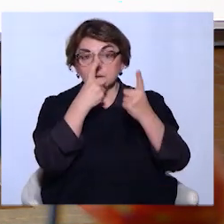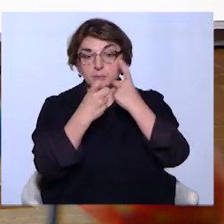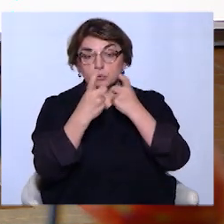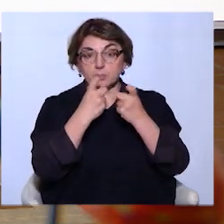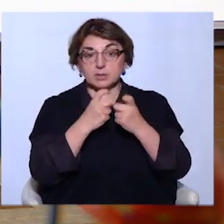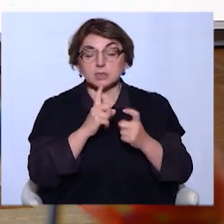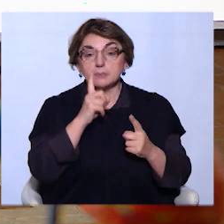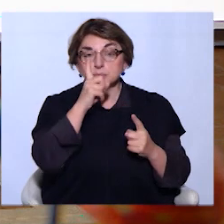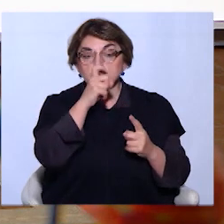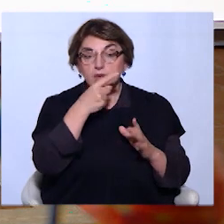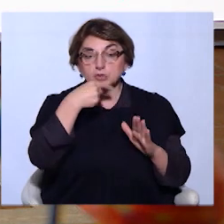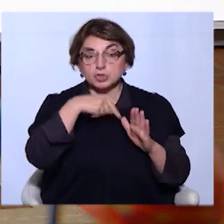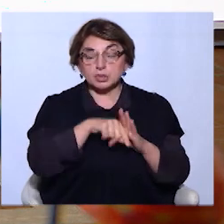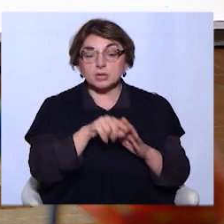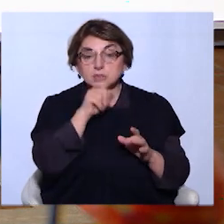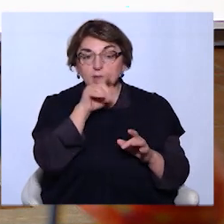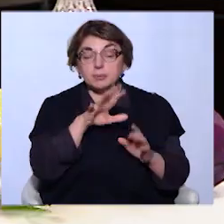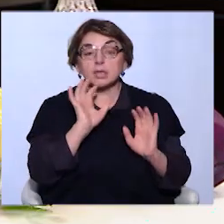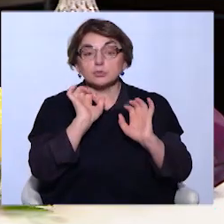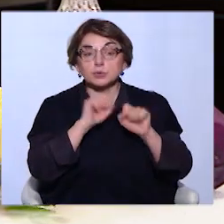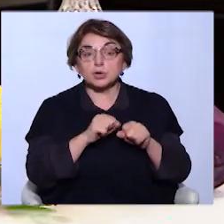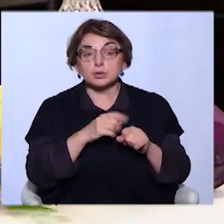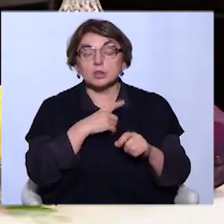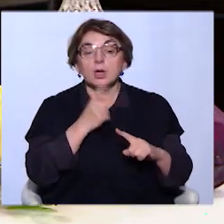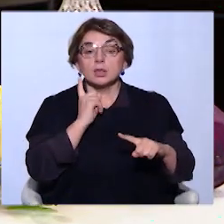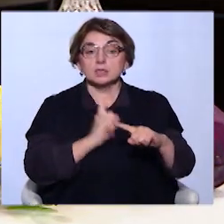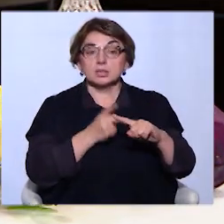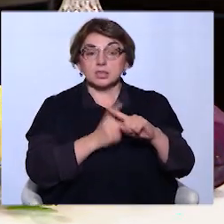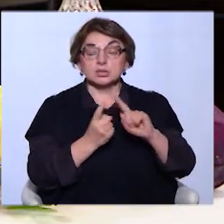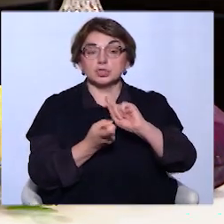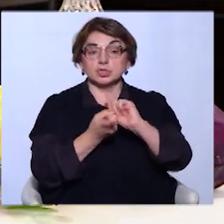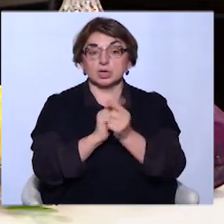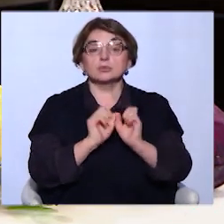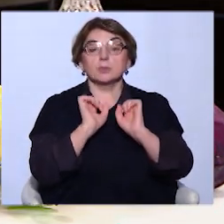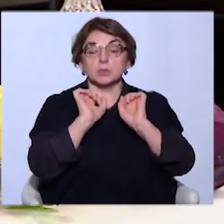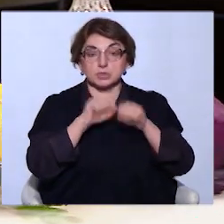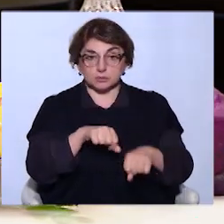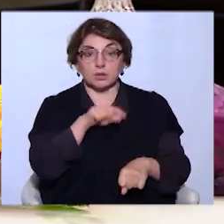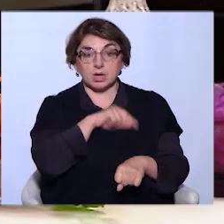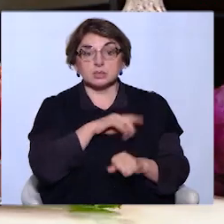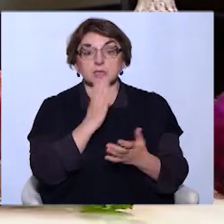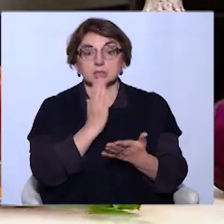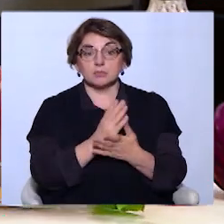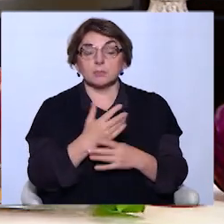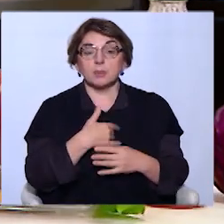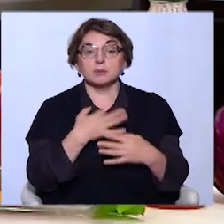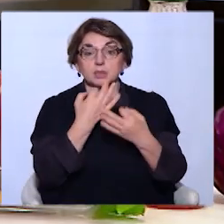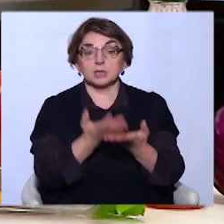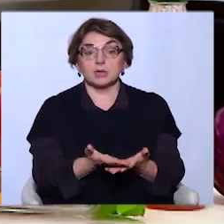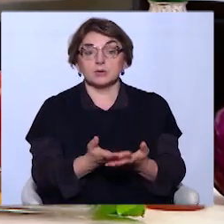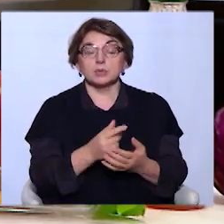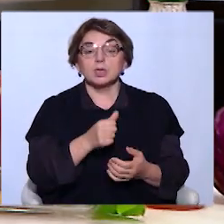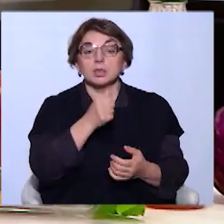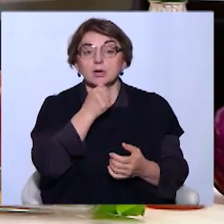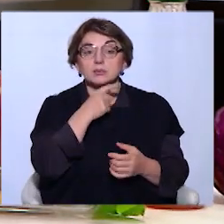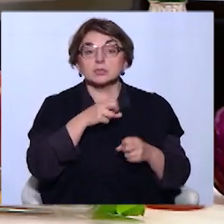რომ მჟავაშიო წყალბად ატომ შეუძლია მეტალით ჩანაცვლების უნარი კონდესო. და მე მინდა ეხლა